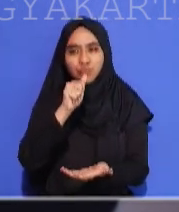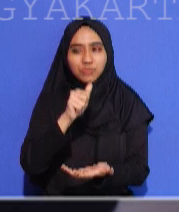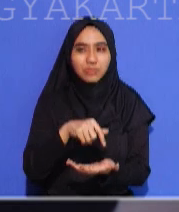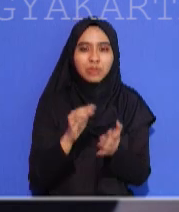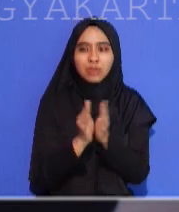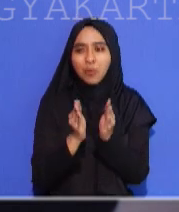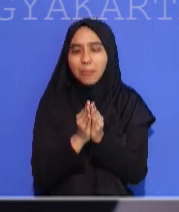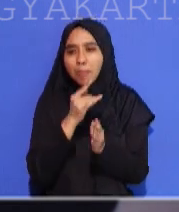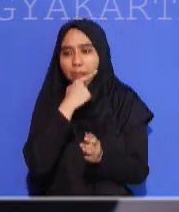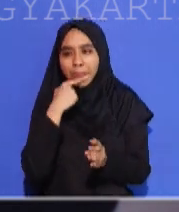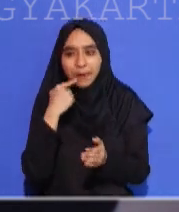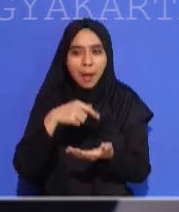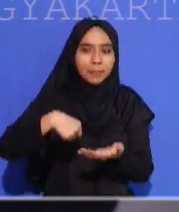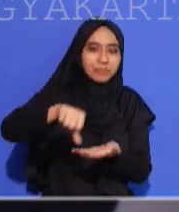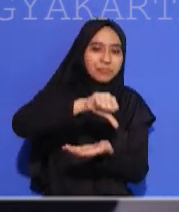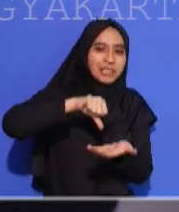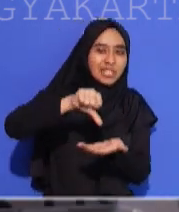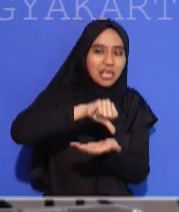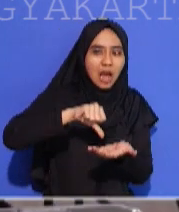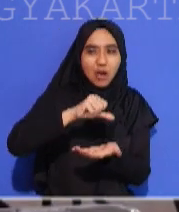merah minyak goreng dan gula